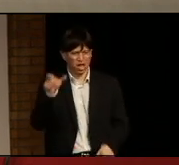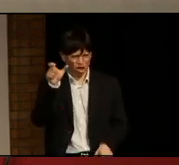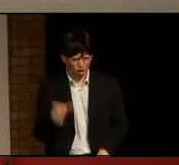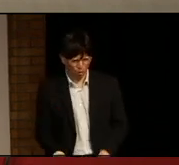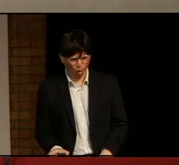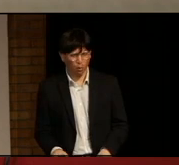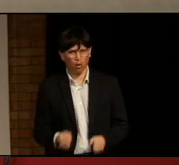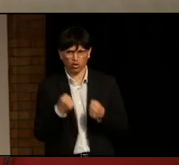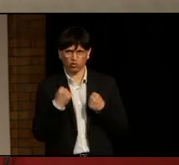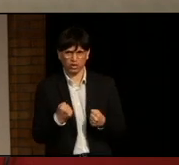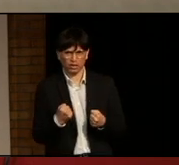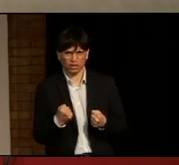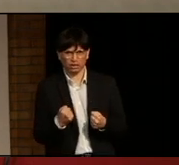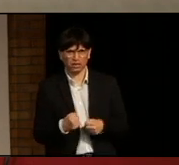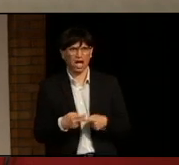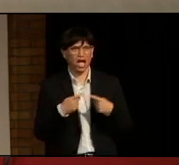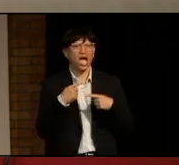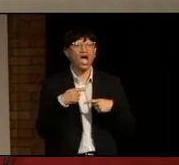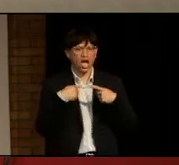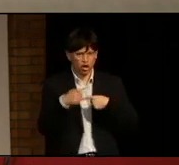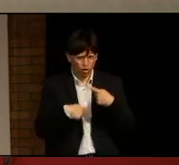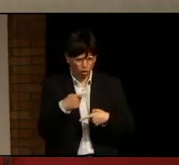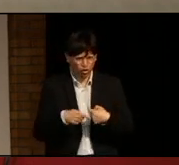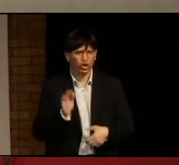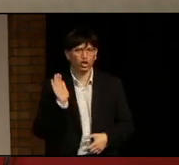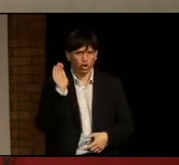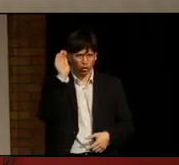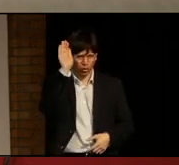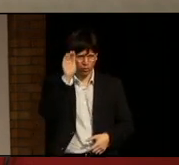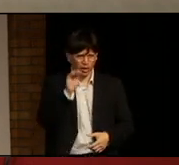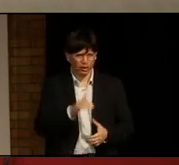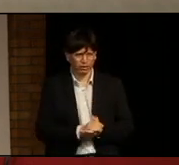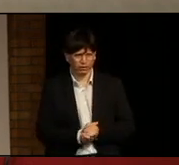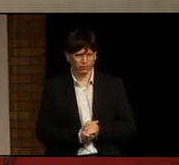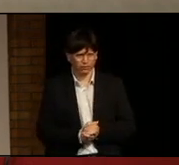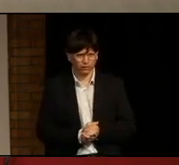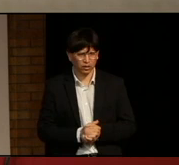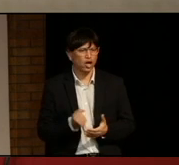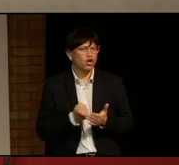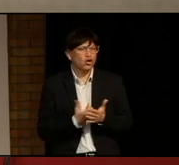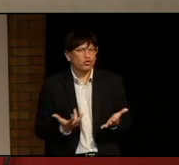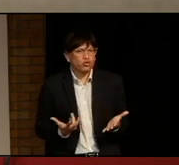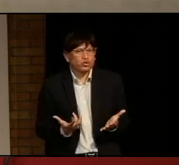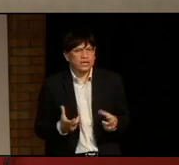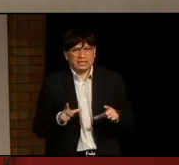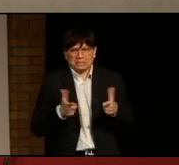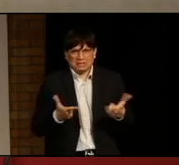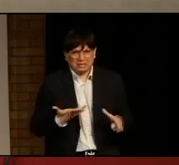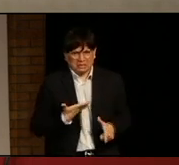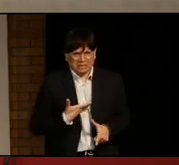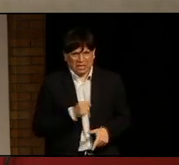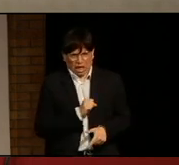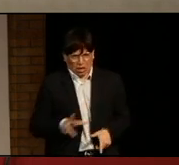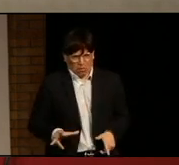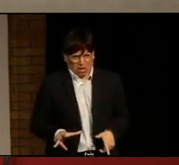la sua potenza è in continuo aumento questo accade quando non esistono norme di libertà ma solo